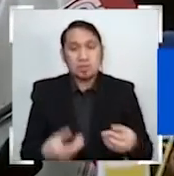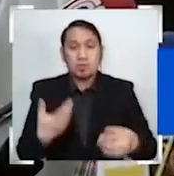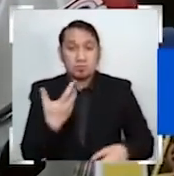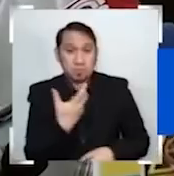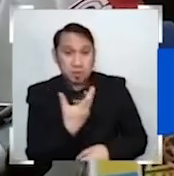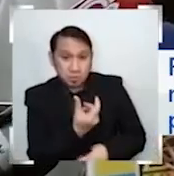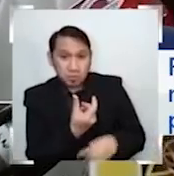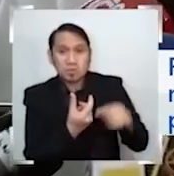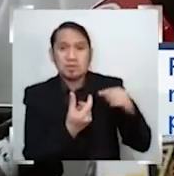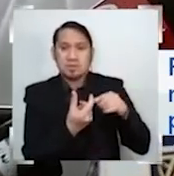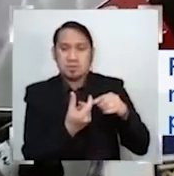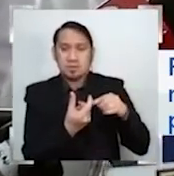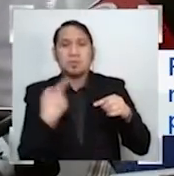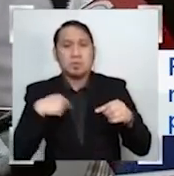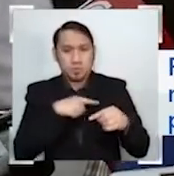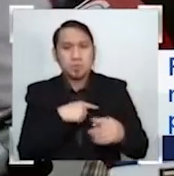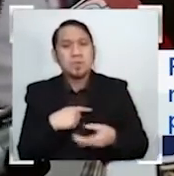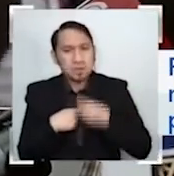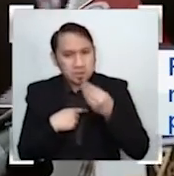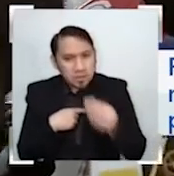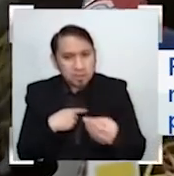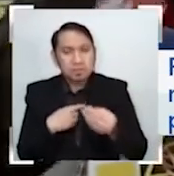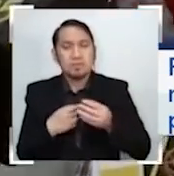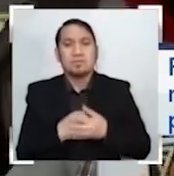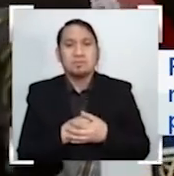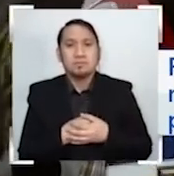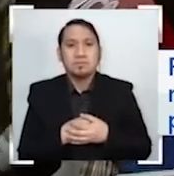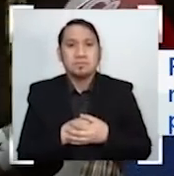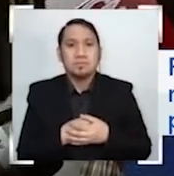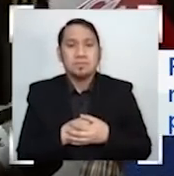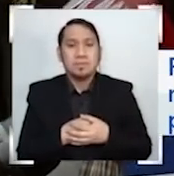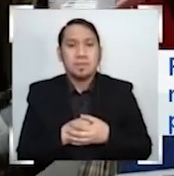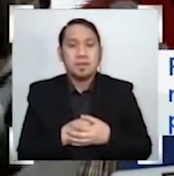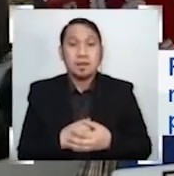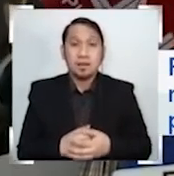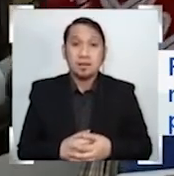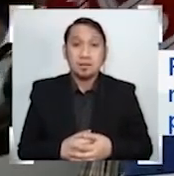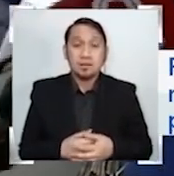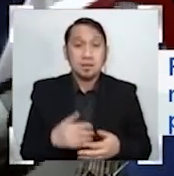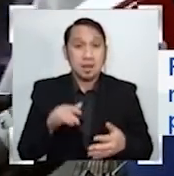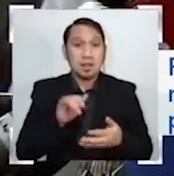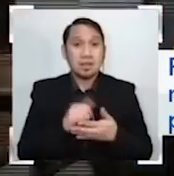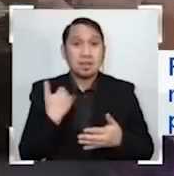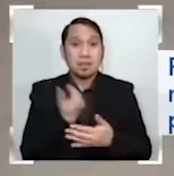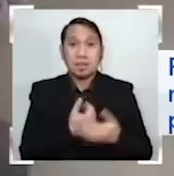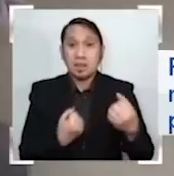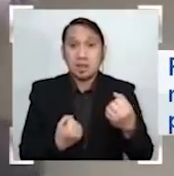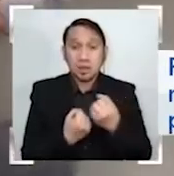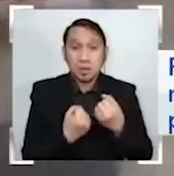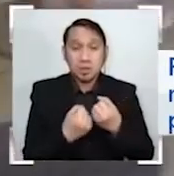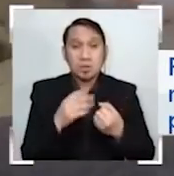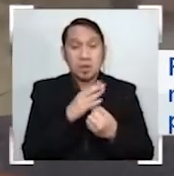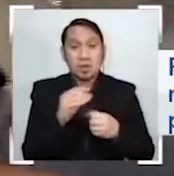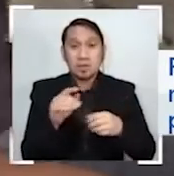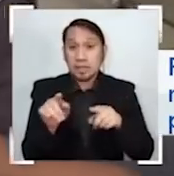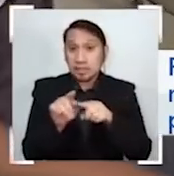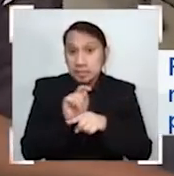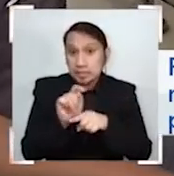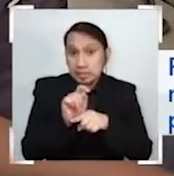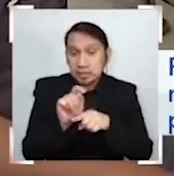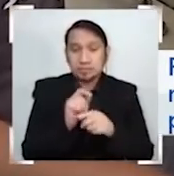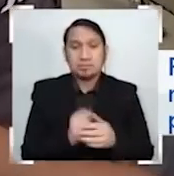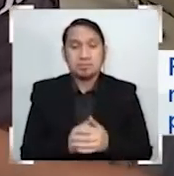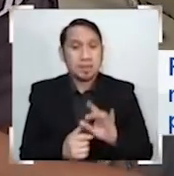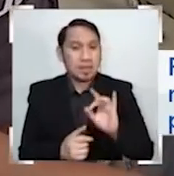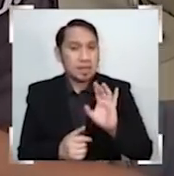syringes, tayo magsusupply niyan. Ano? So, yan ang suporta natin plus yung training. Tangi mga 18 to